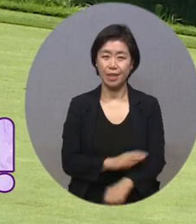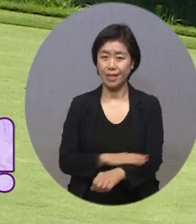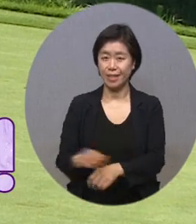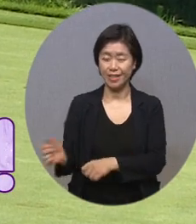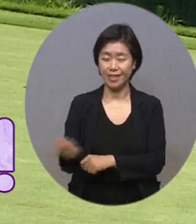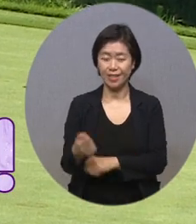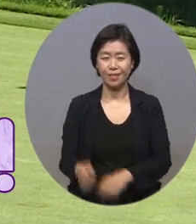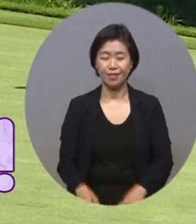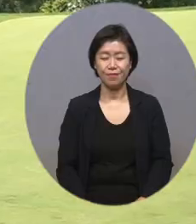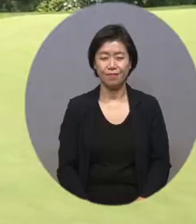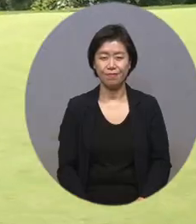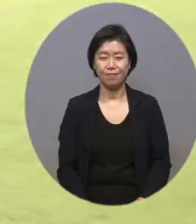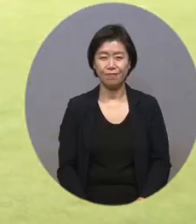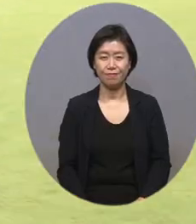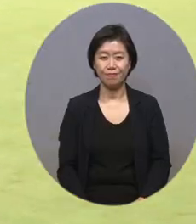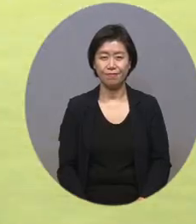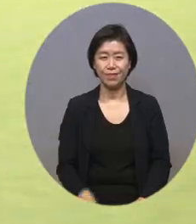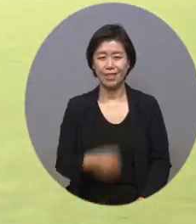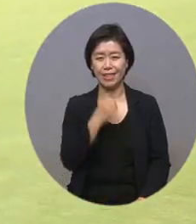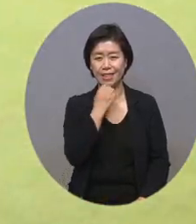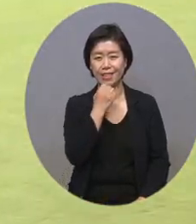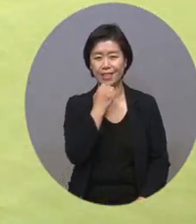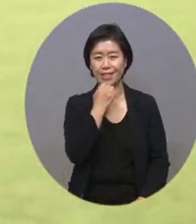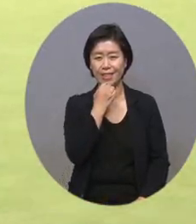굿샷! 어, 됐다. 굿샷!